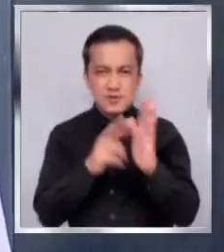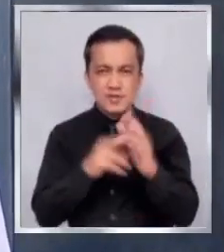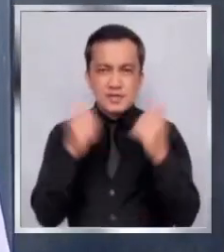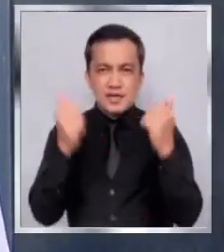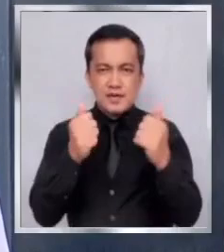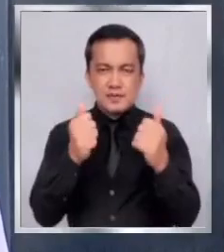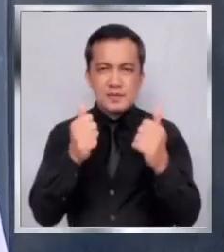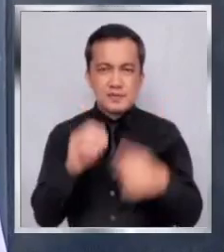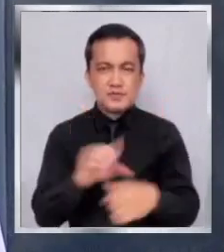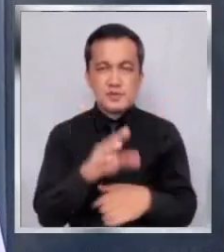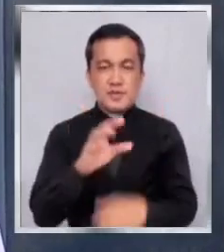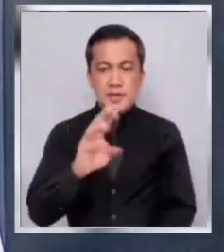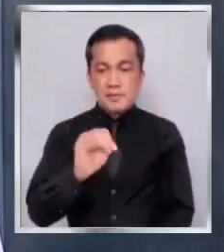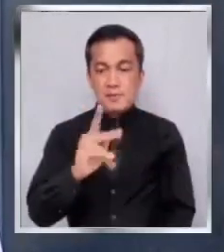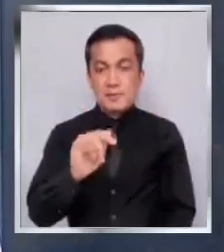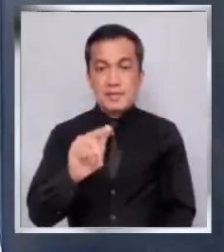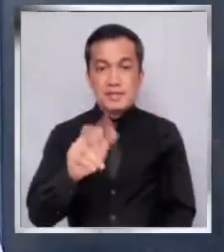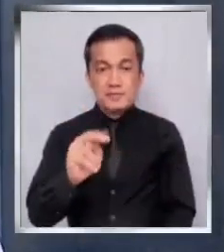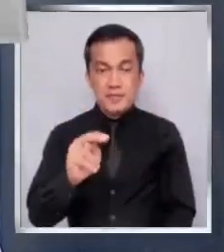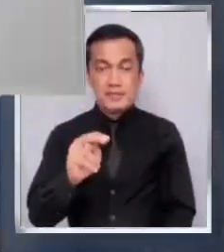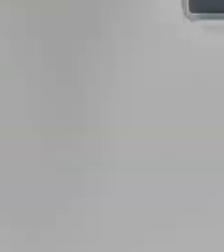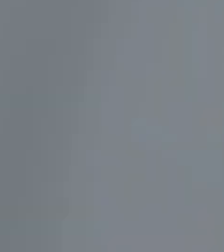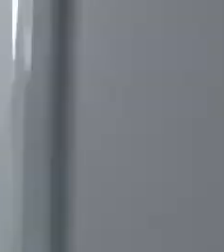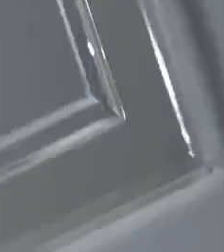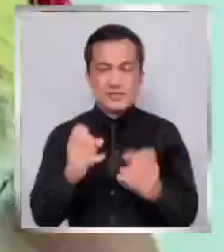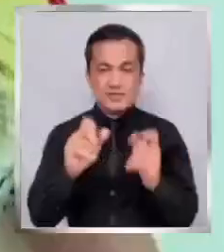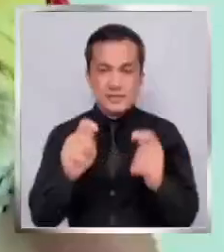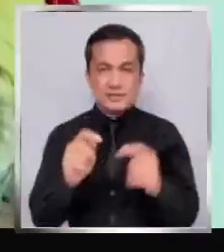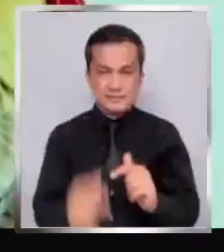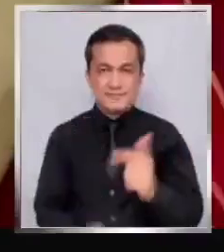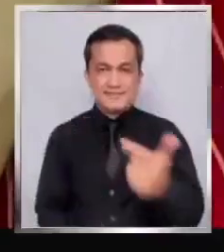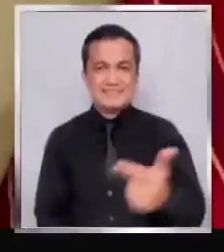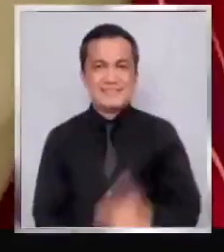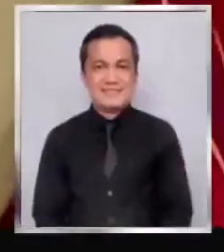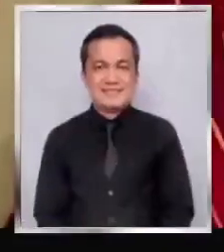this Saturday. Yan ang chika ni Lars Santiago.